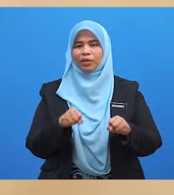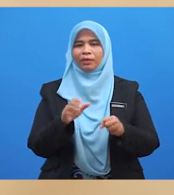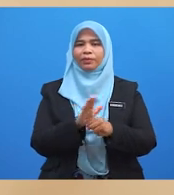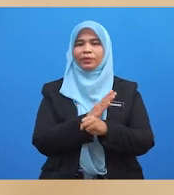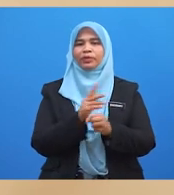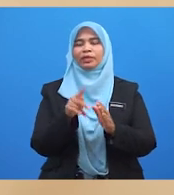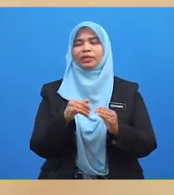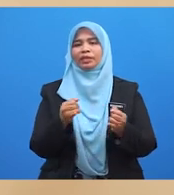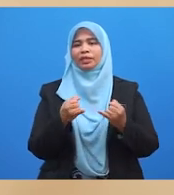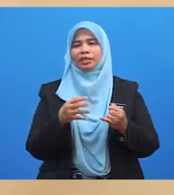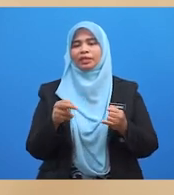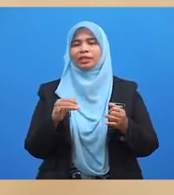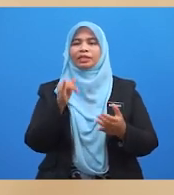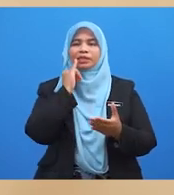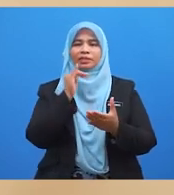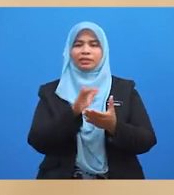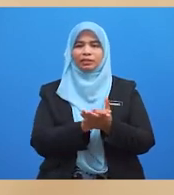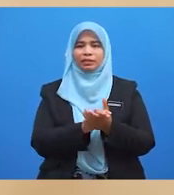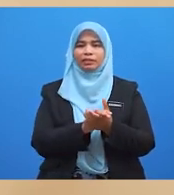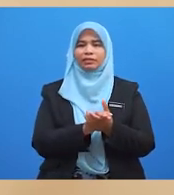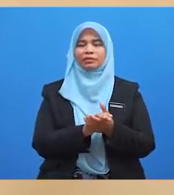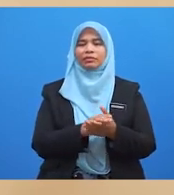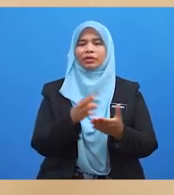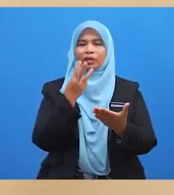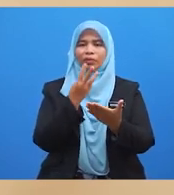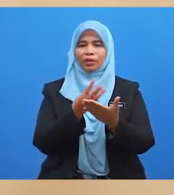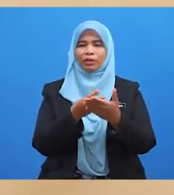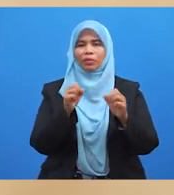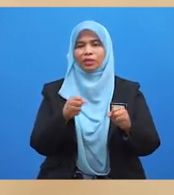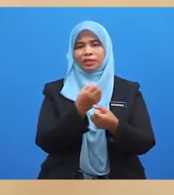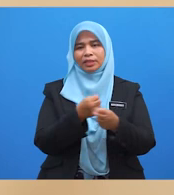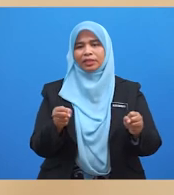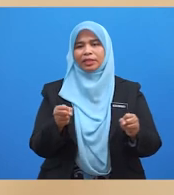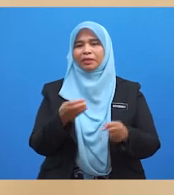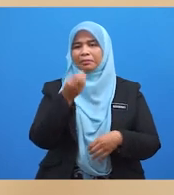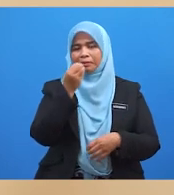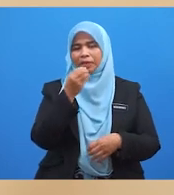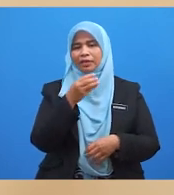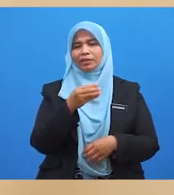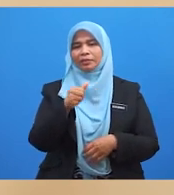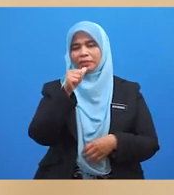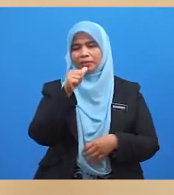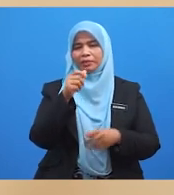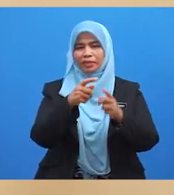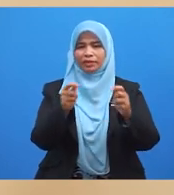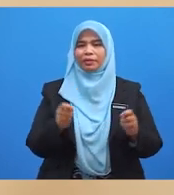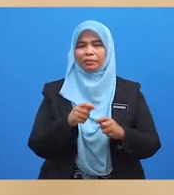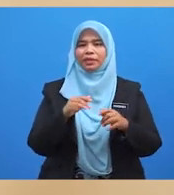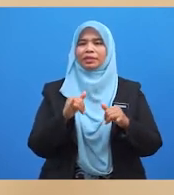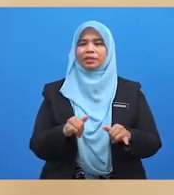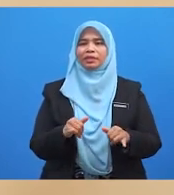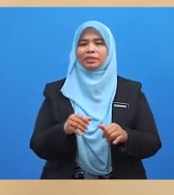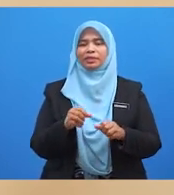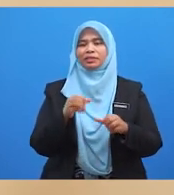Aspek keuangan, mampu menyediakan keperluan makan, minum, tempat tinggal secara adil dan